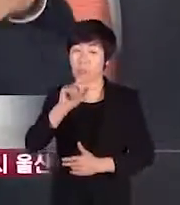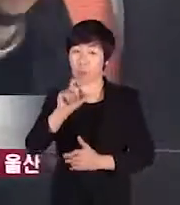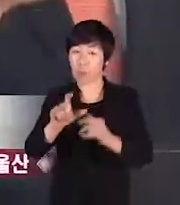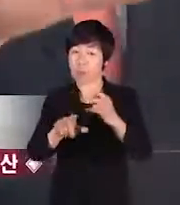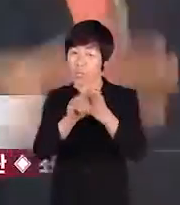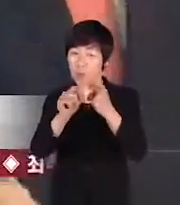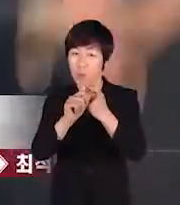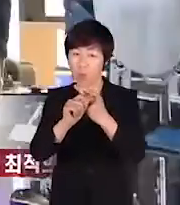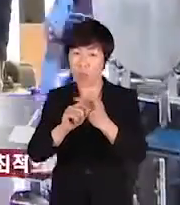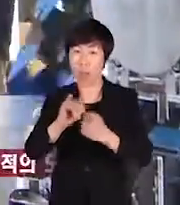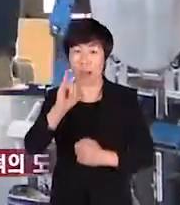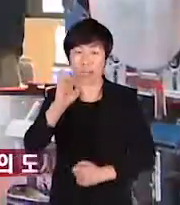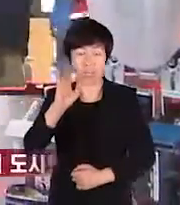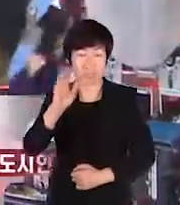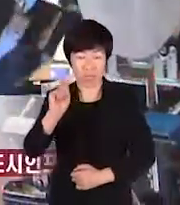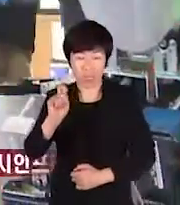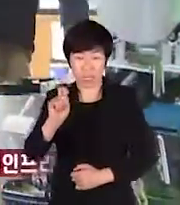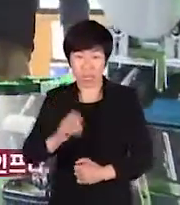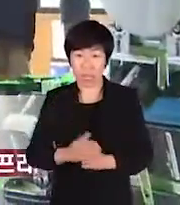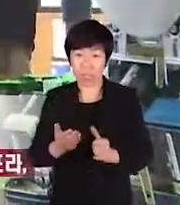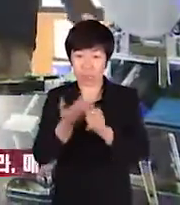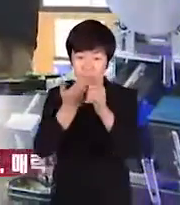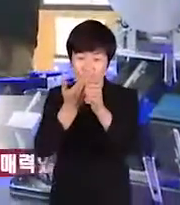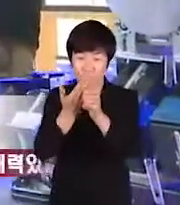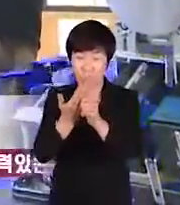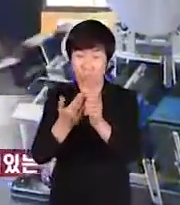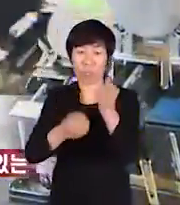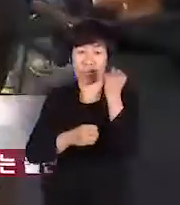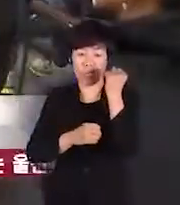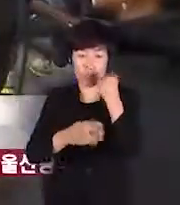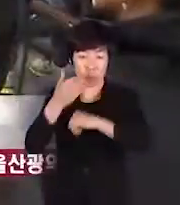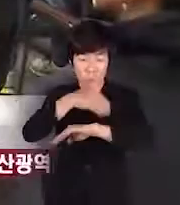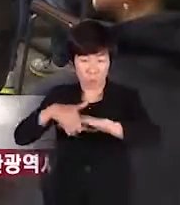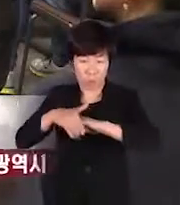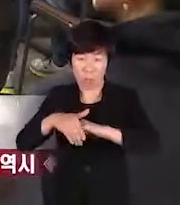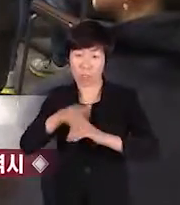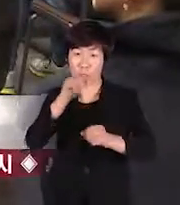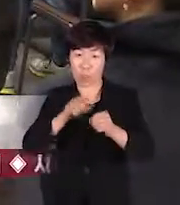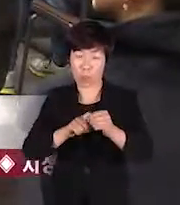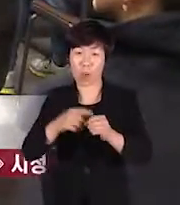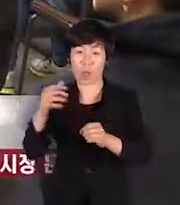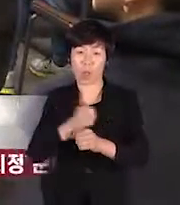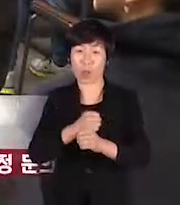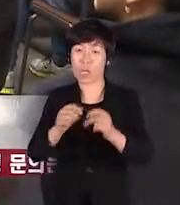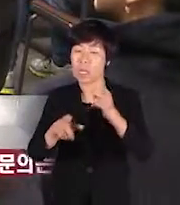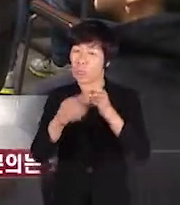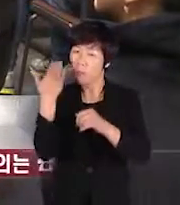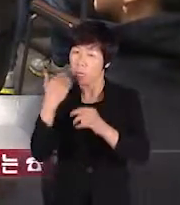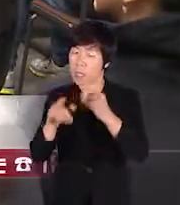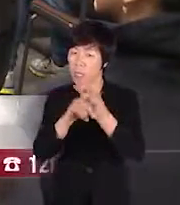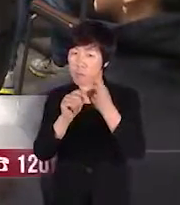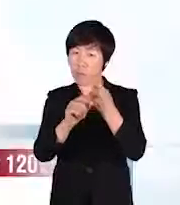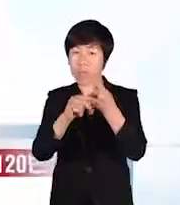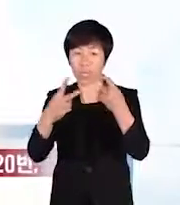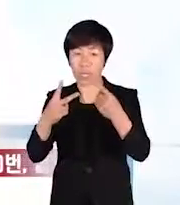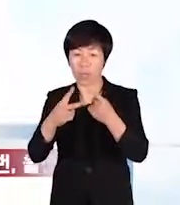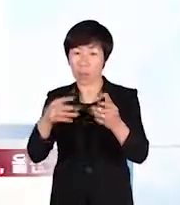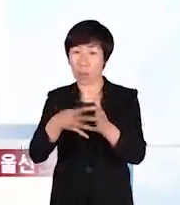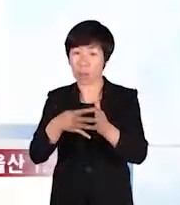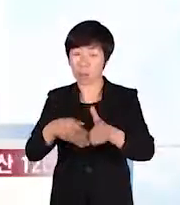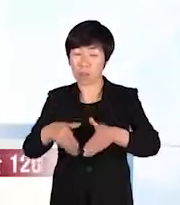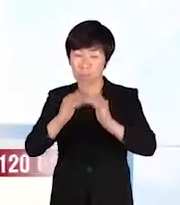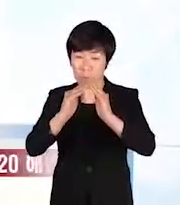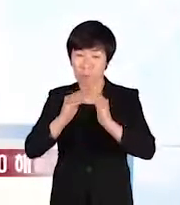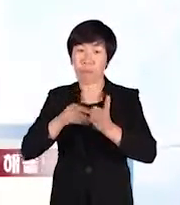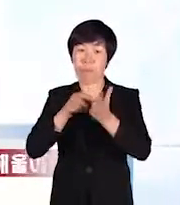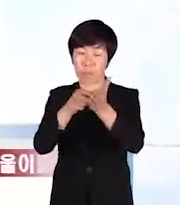ICT 융합산업 육성 기본전략 및 로드맵 작성을 시작으로 지난 11월 2일 법인 설립 등기를 마쳤으며